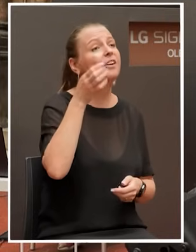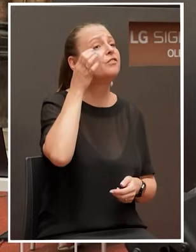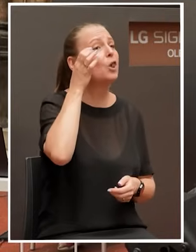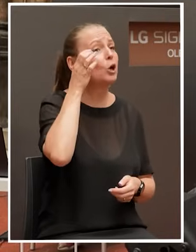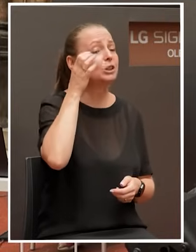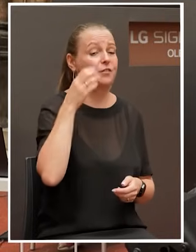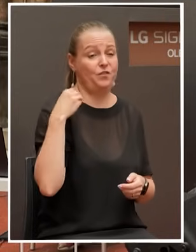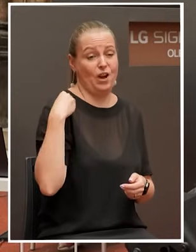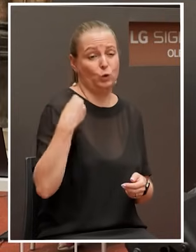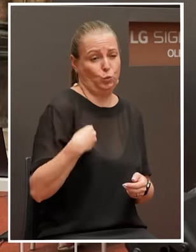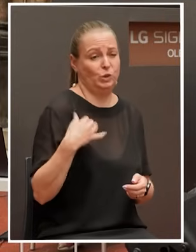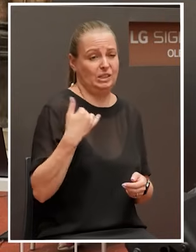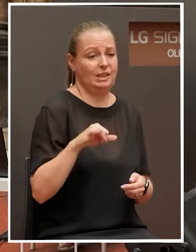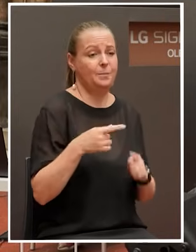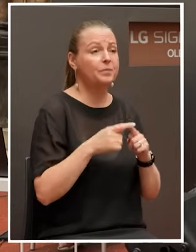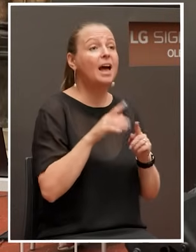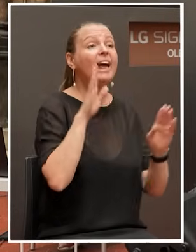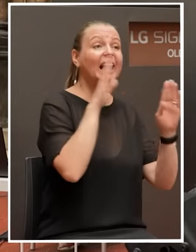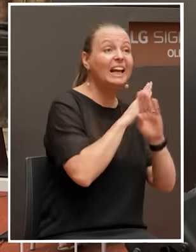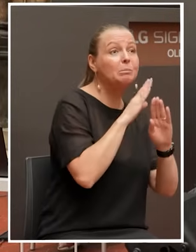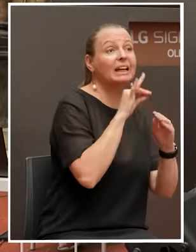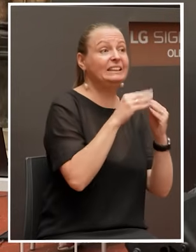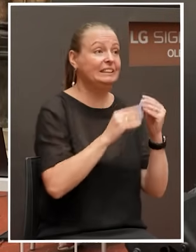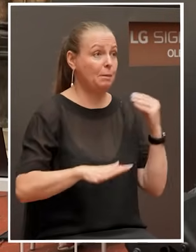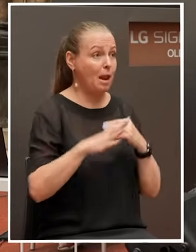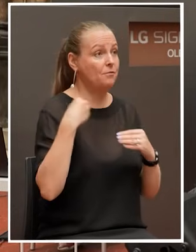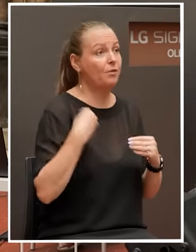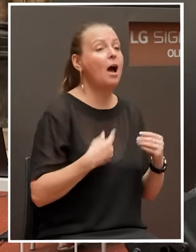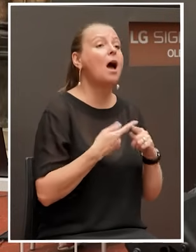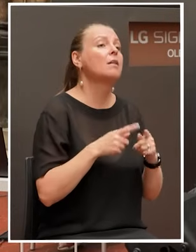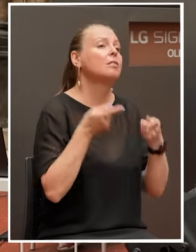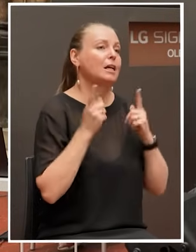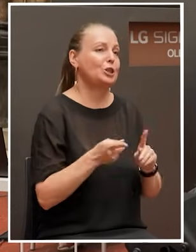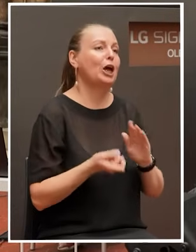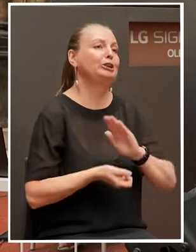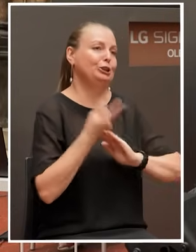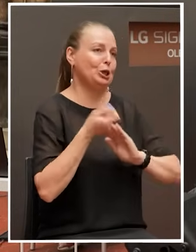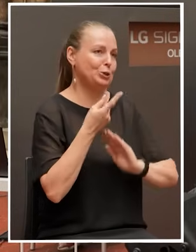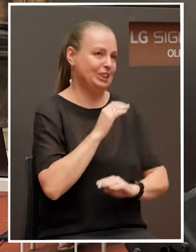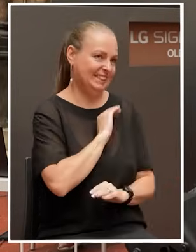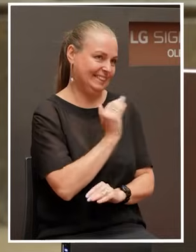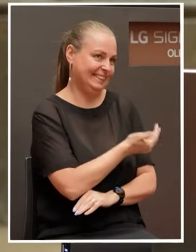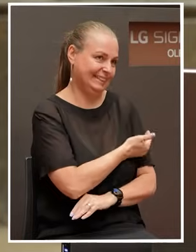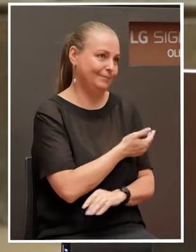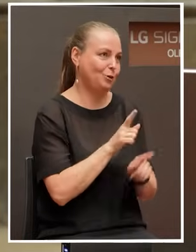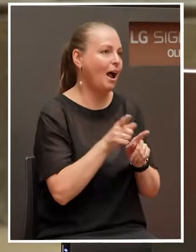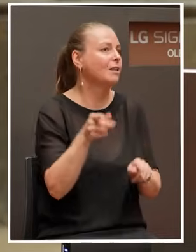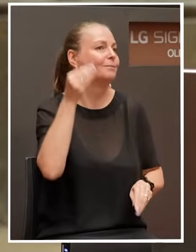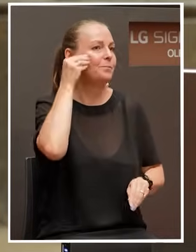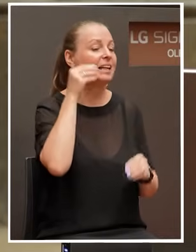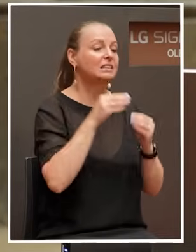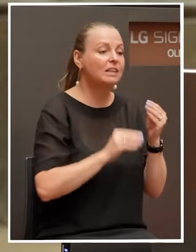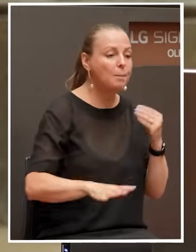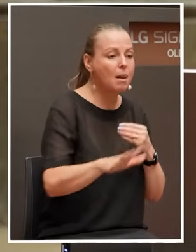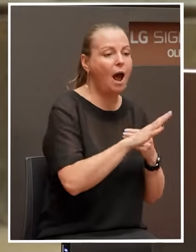французский этого времени, говорит: климат и земля Франции – настоящий источник силы. Собственно, земля, почва в это